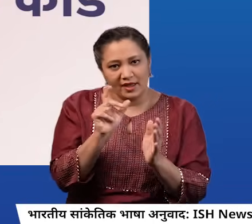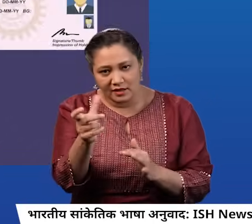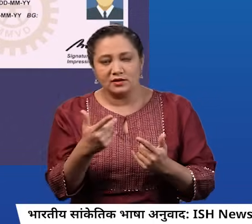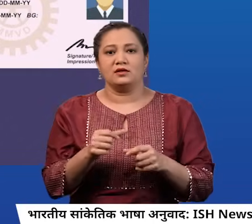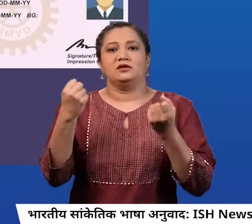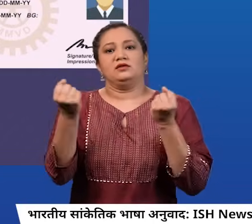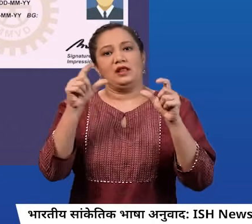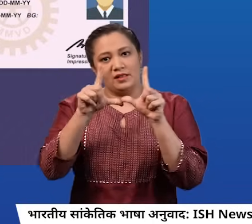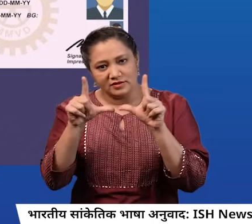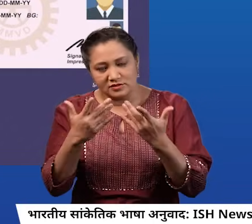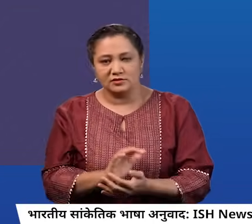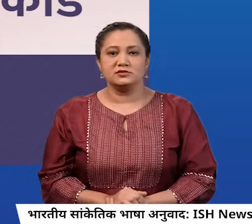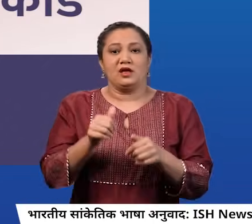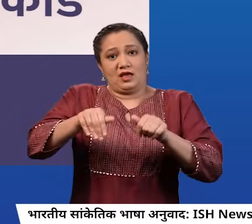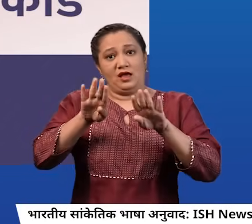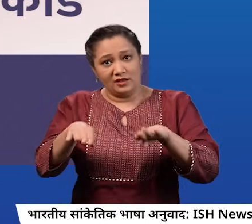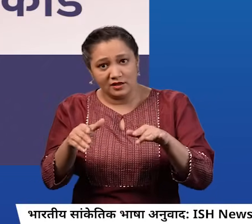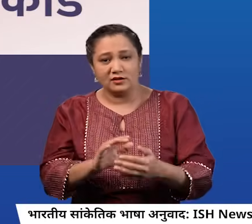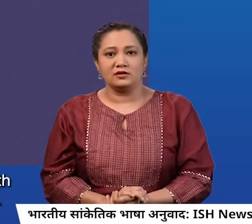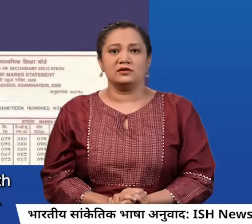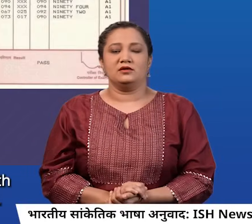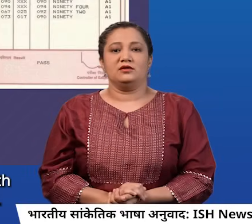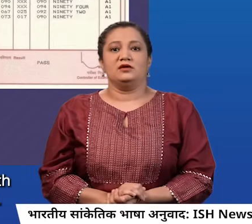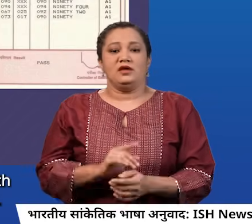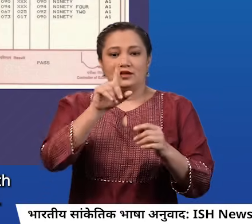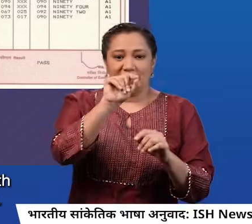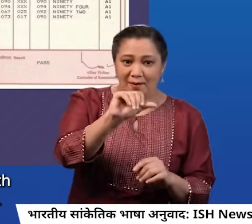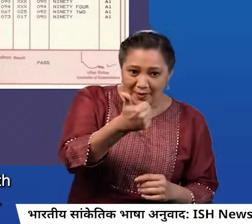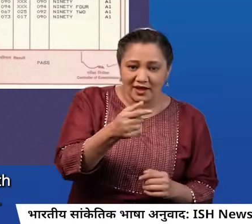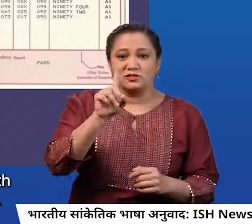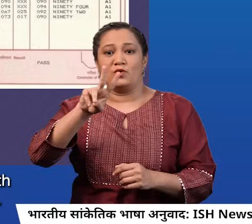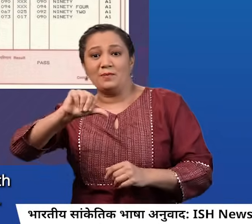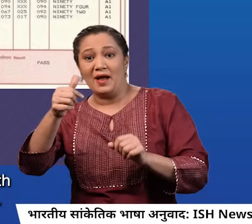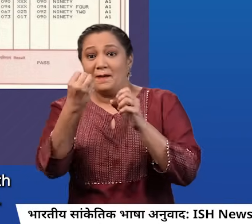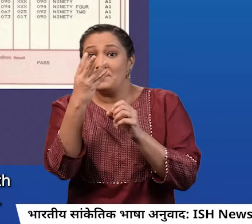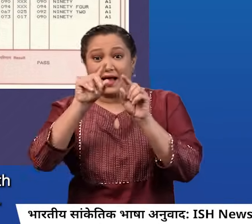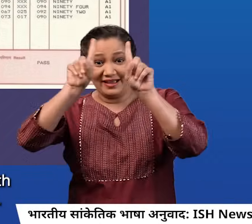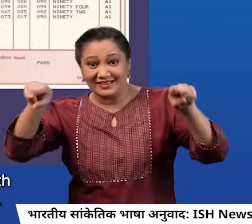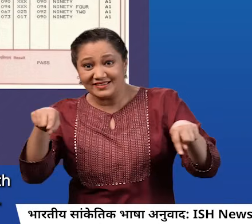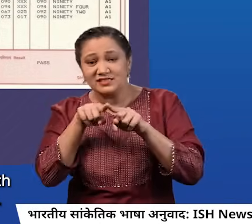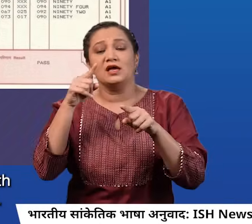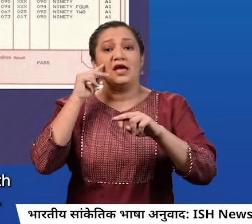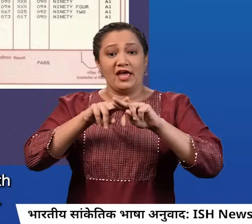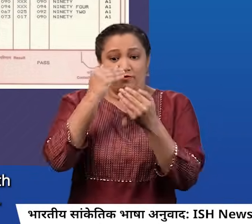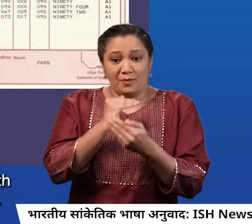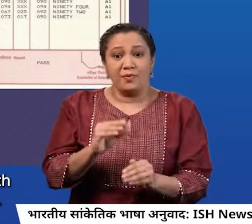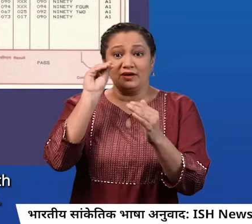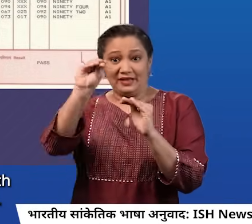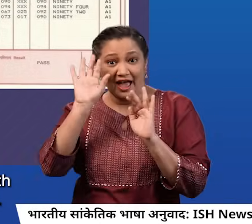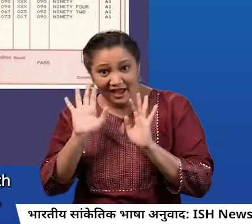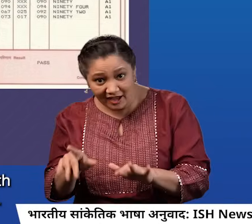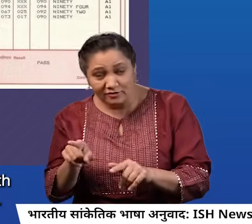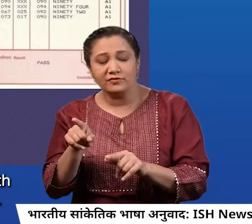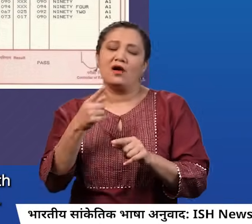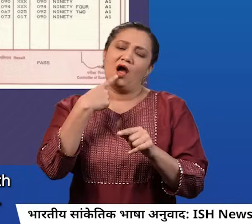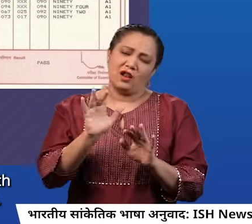पैनकार्ड, वाहन चालक परवाना, आधारकार्ड आपले जन्मत आर्खेची नोद असलेला राज्य केंडरिय किवा अंतर राष्ट्रिया